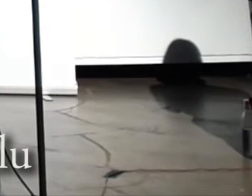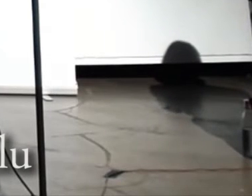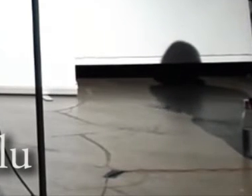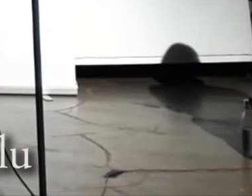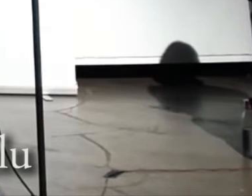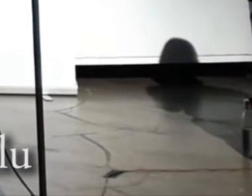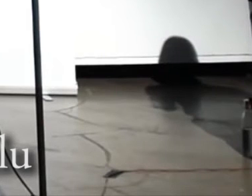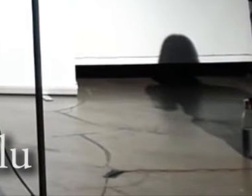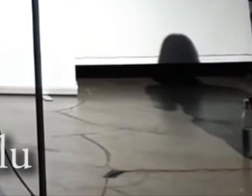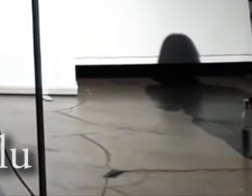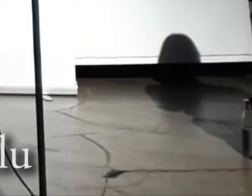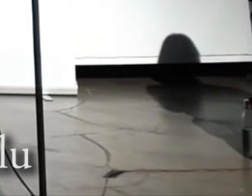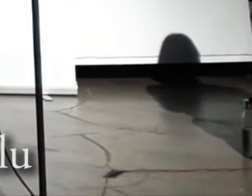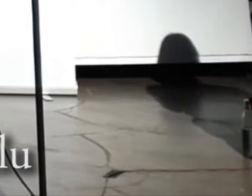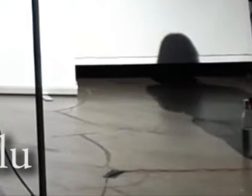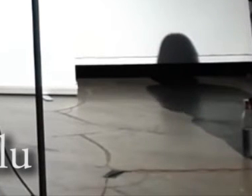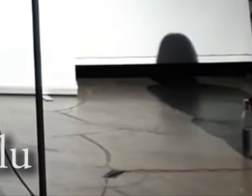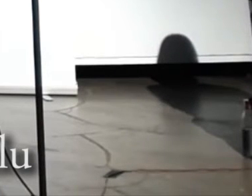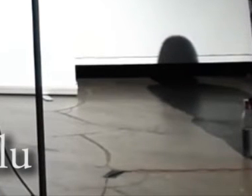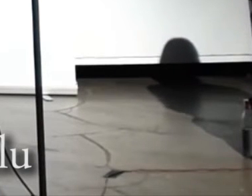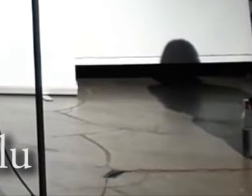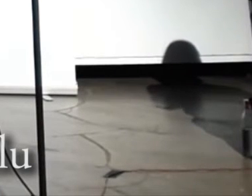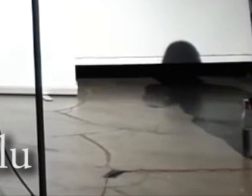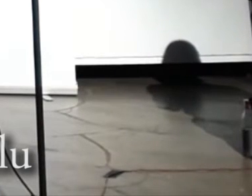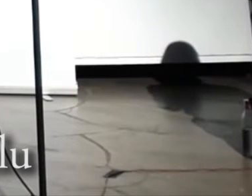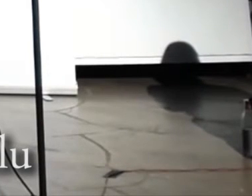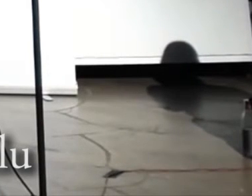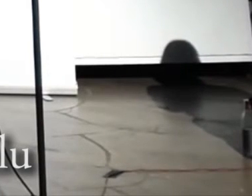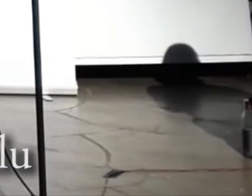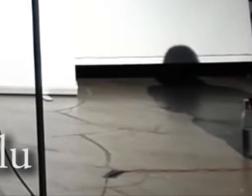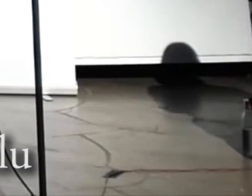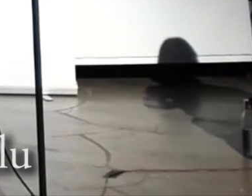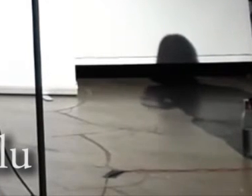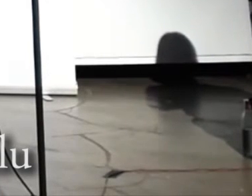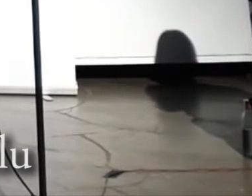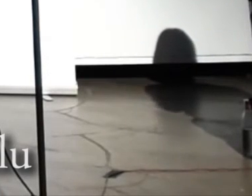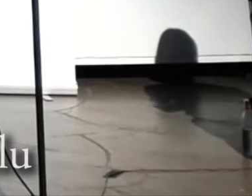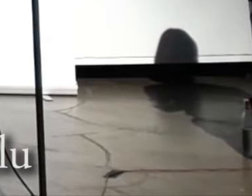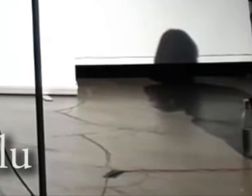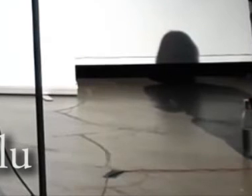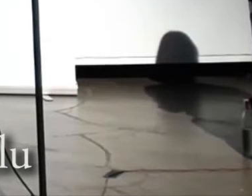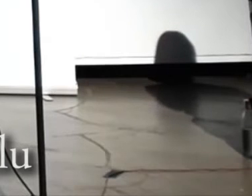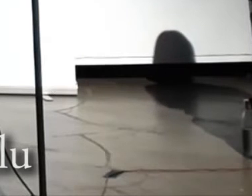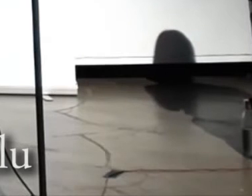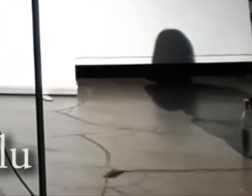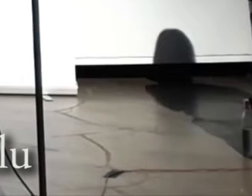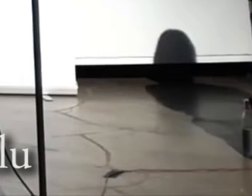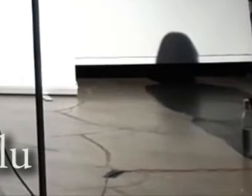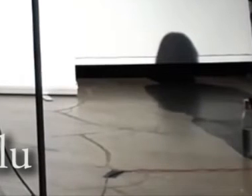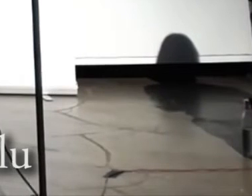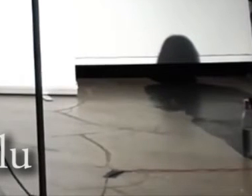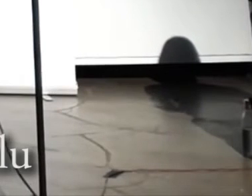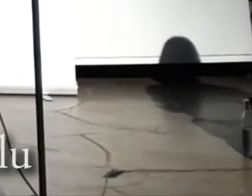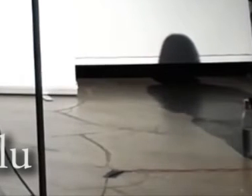talossa, kaapelitehtaalla. Meillä on kulttuuri- ja kaikille palveluilla toimisto täällä D-portaassa 5.